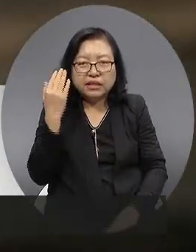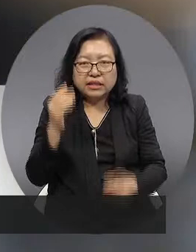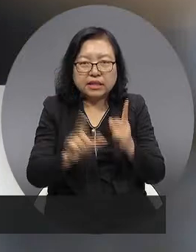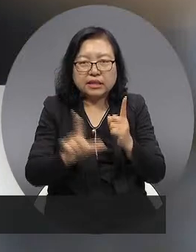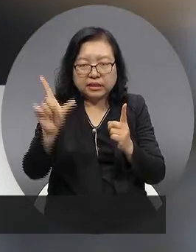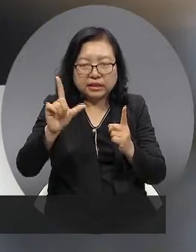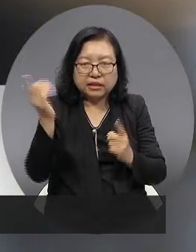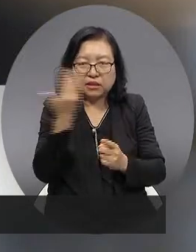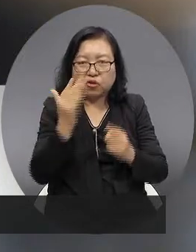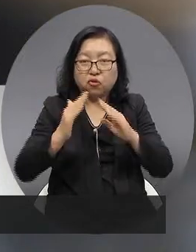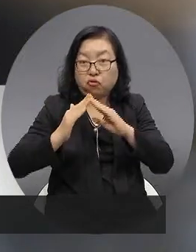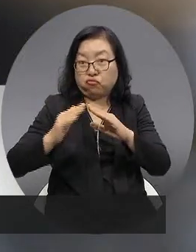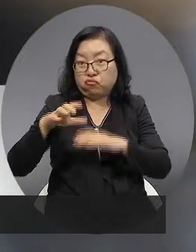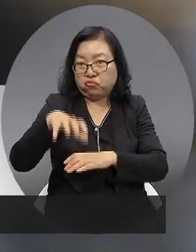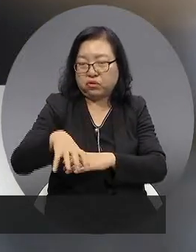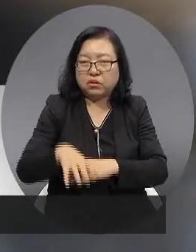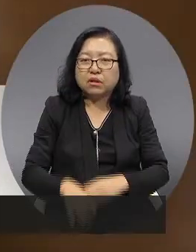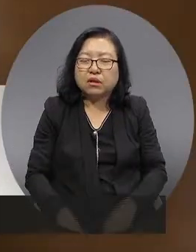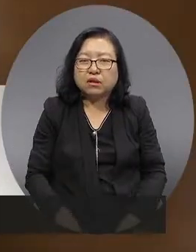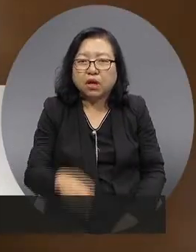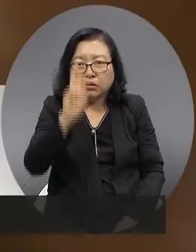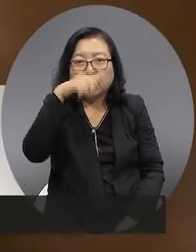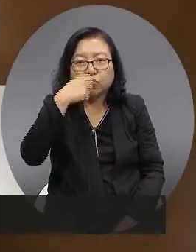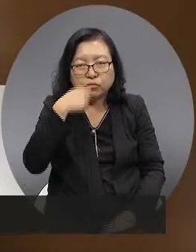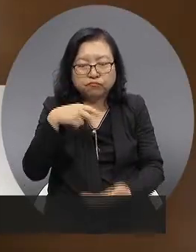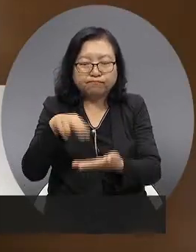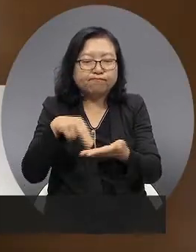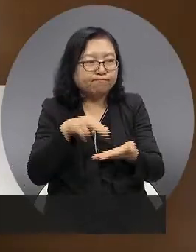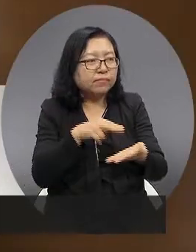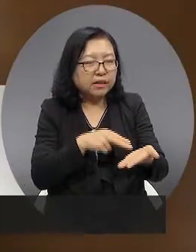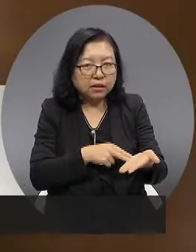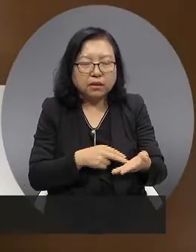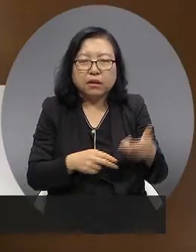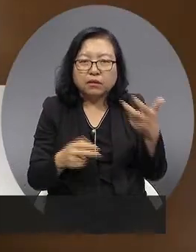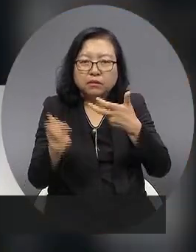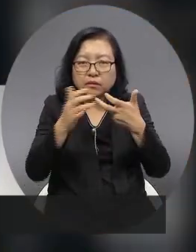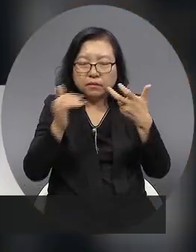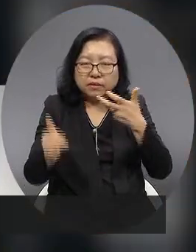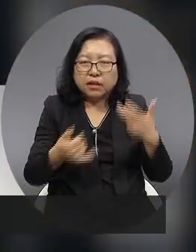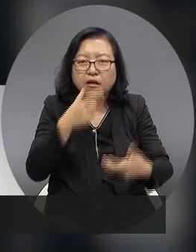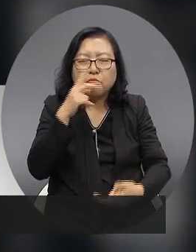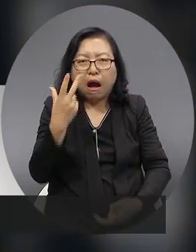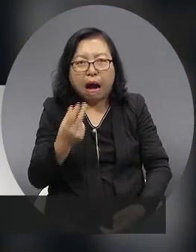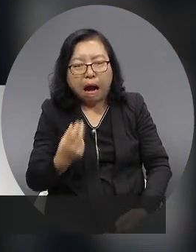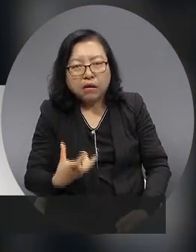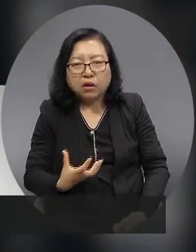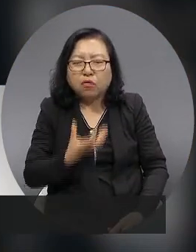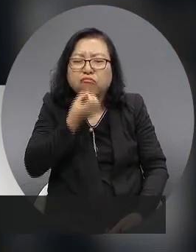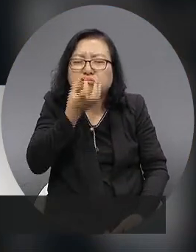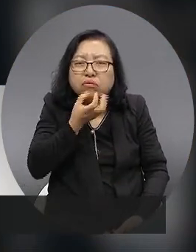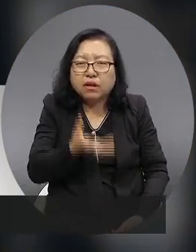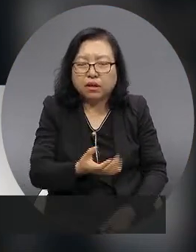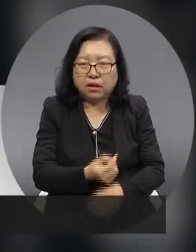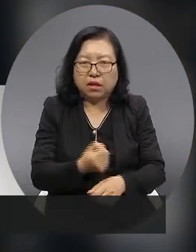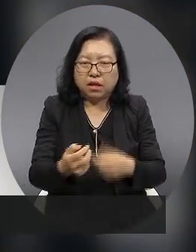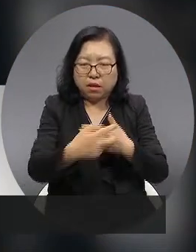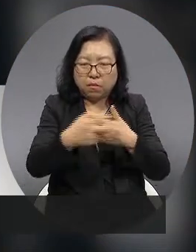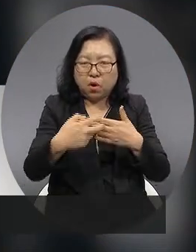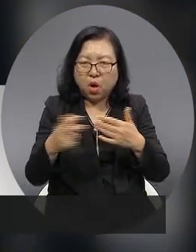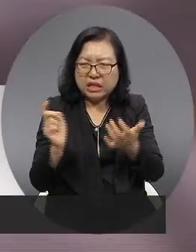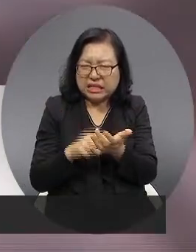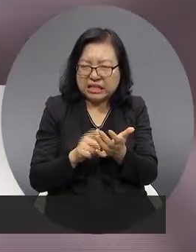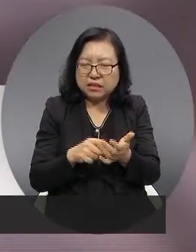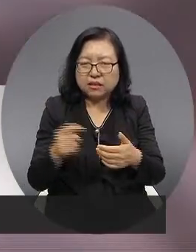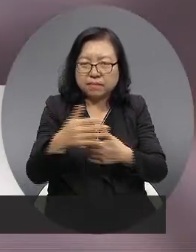한 예식장에서 점심으로 뷔페식을 먹은 뒤 70명이 설사와 구토 등의 증상을 보여 병원 응급실에서